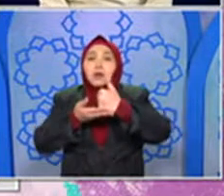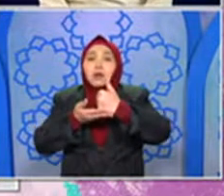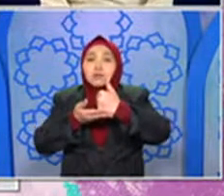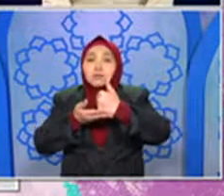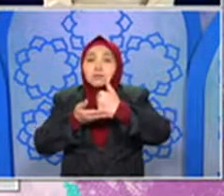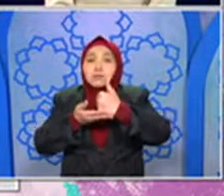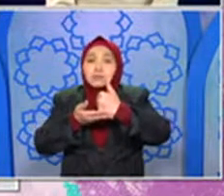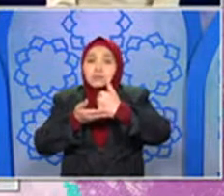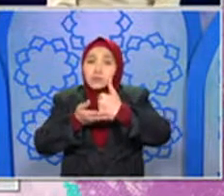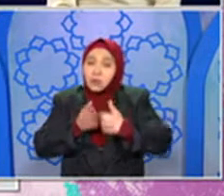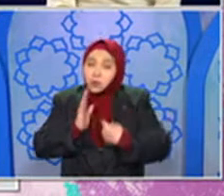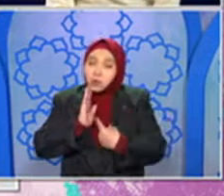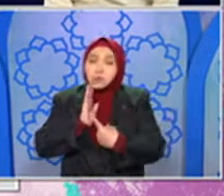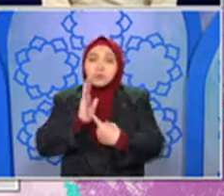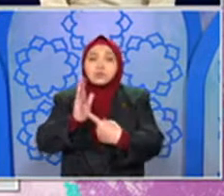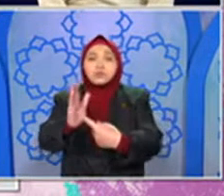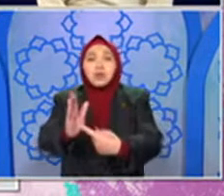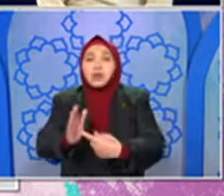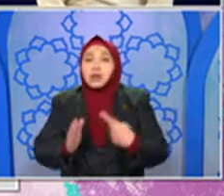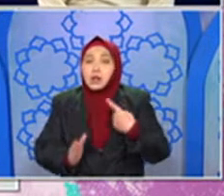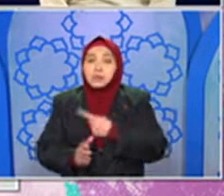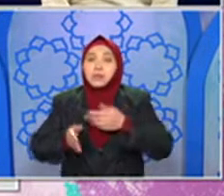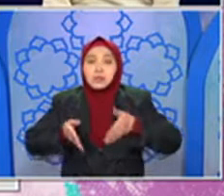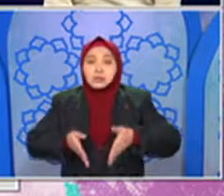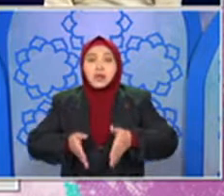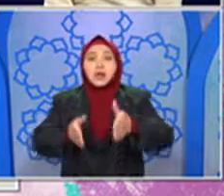نستعين إهدنا الصراط